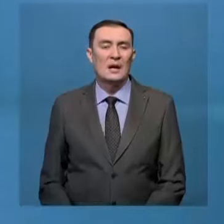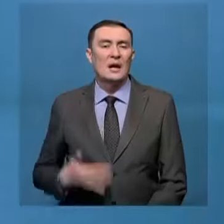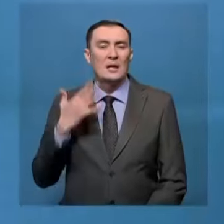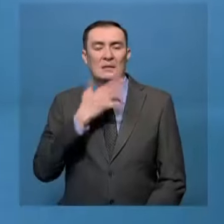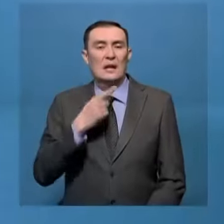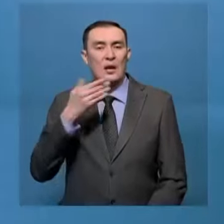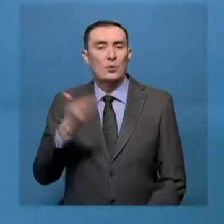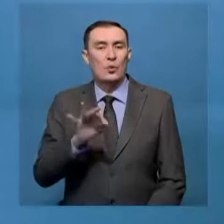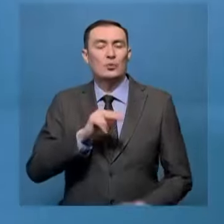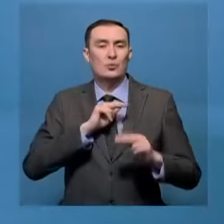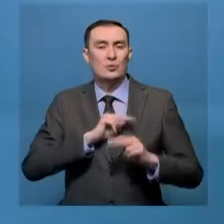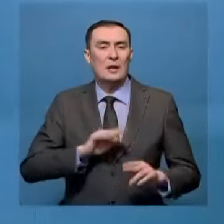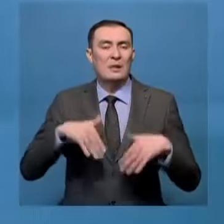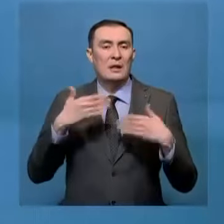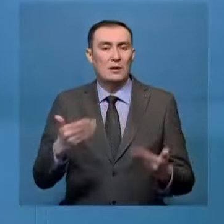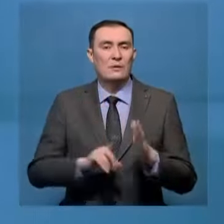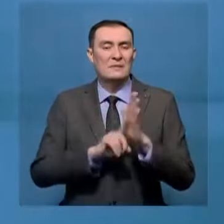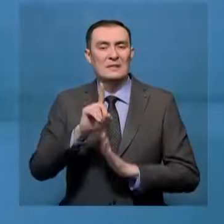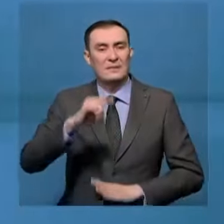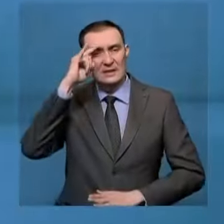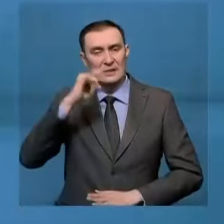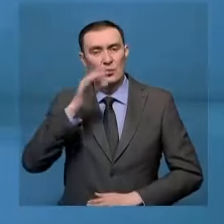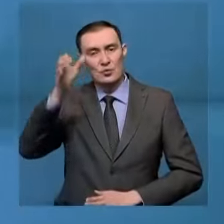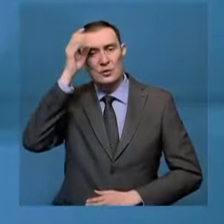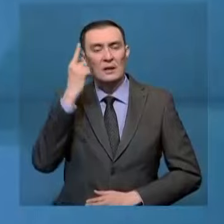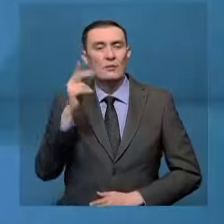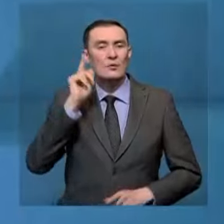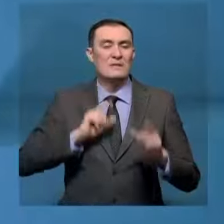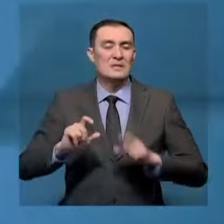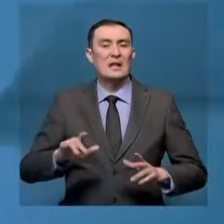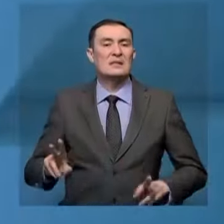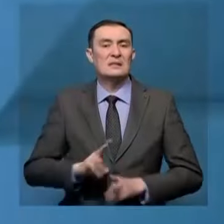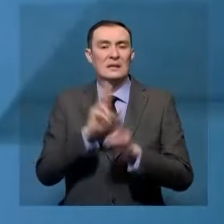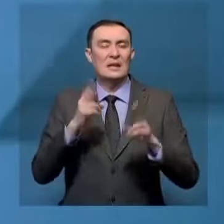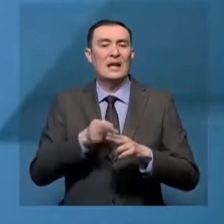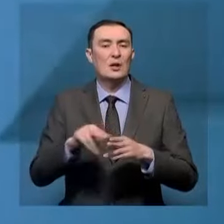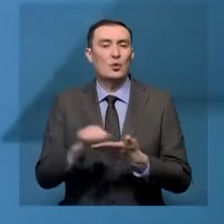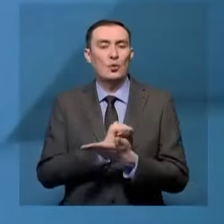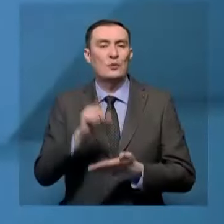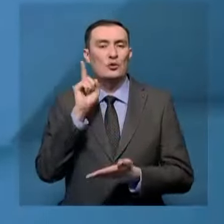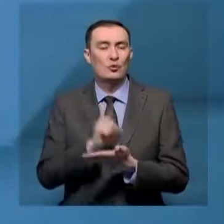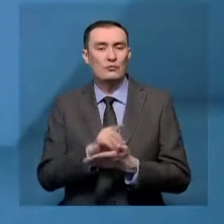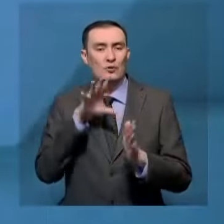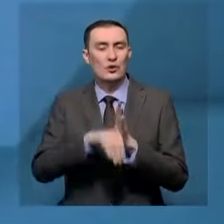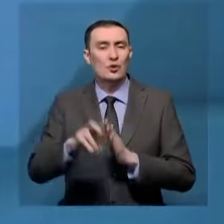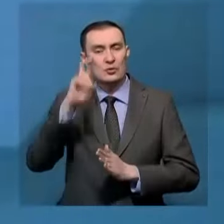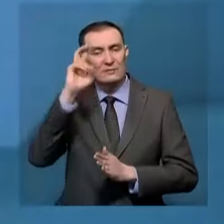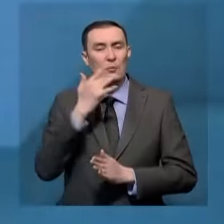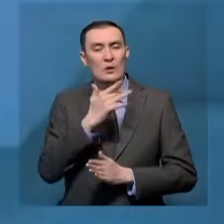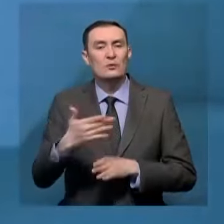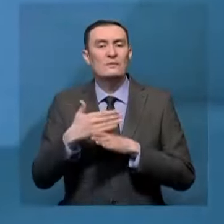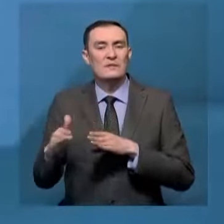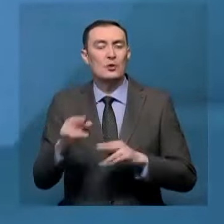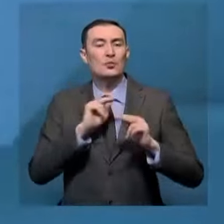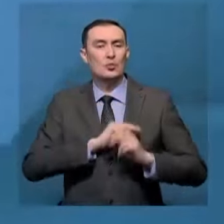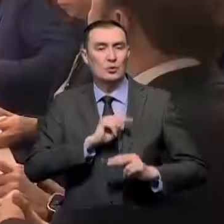Национальный доклад о труде предлагают ввести в стране ученые одного из университетов Астаны. Этот документ должен выражать государственную политику в